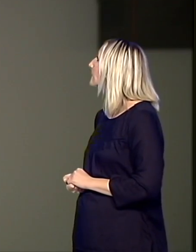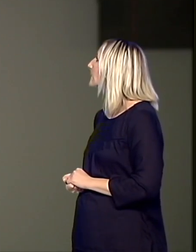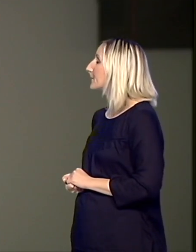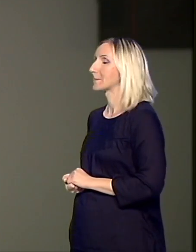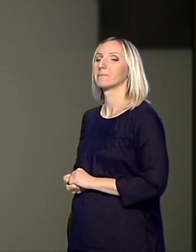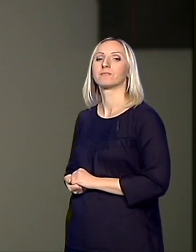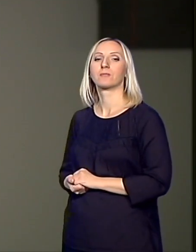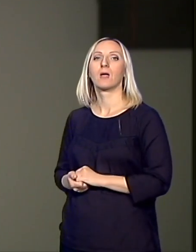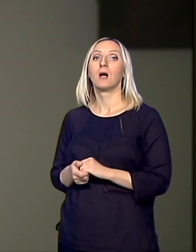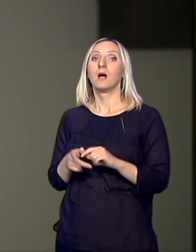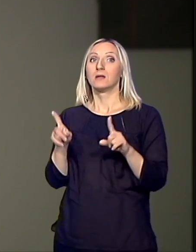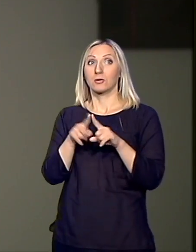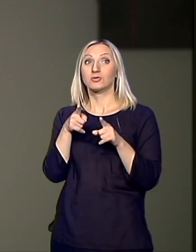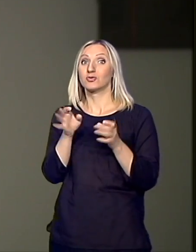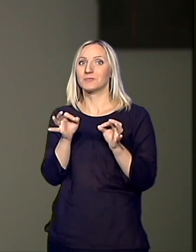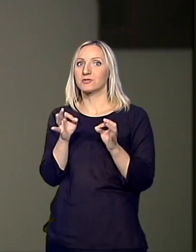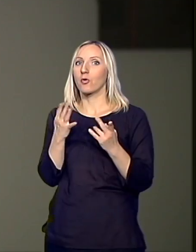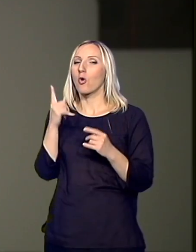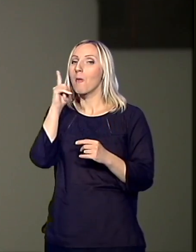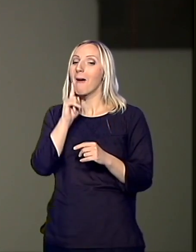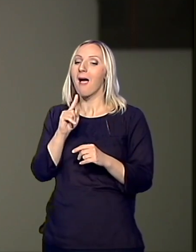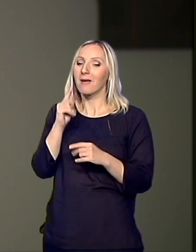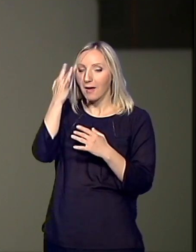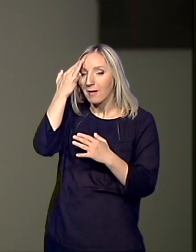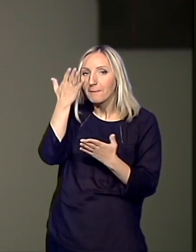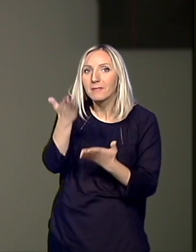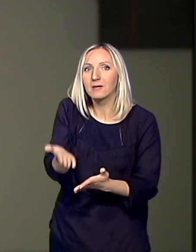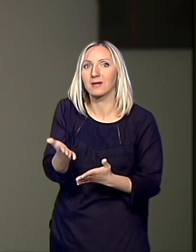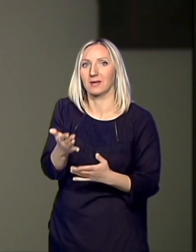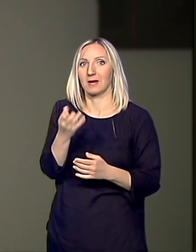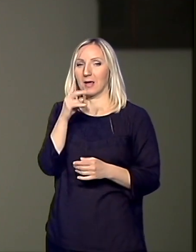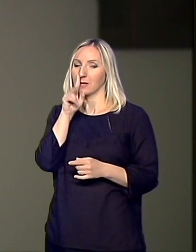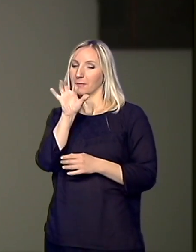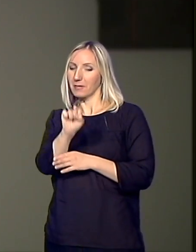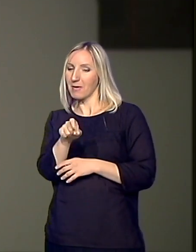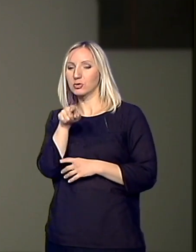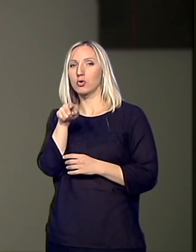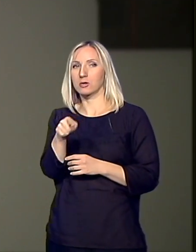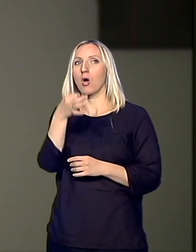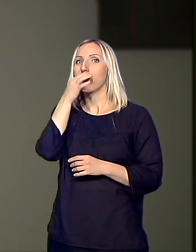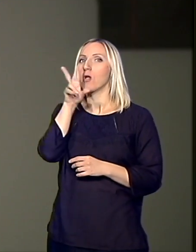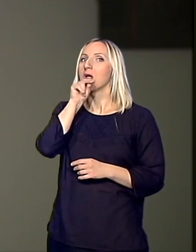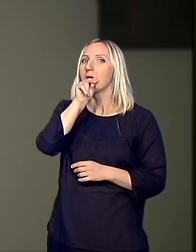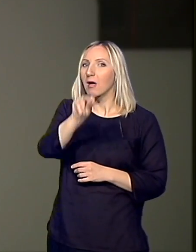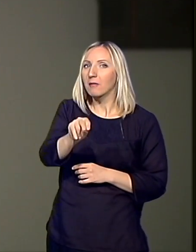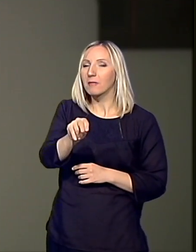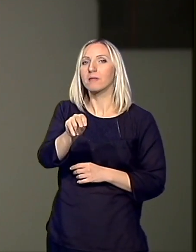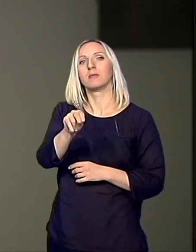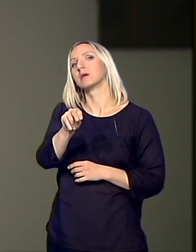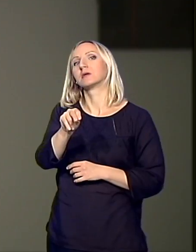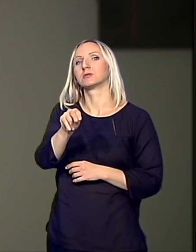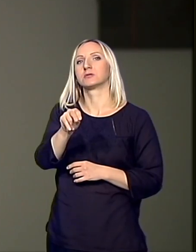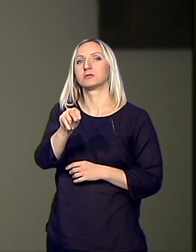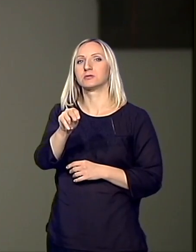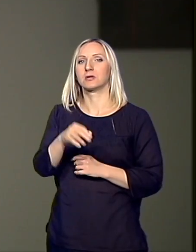Tu je takođe specifično koliko majka nadmire nad njim i koliko i kada primećuje da on daleko bolje artikuliše